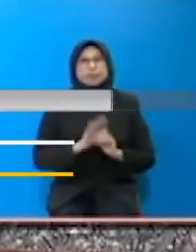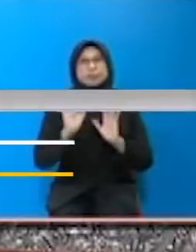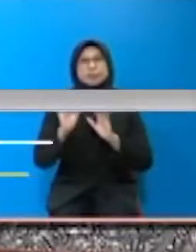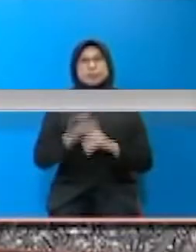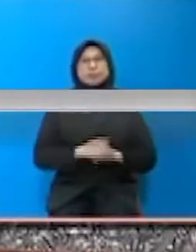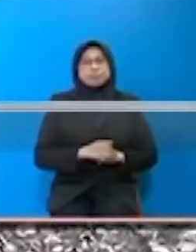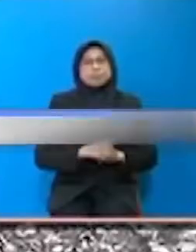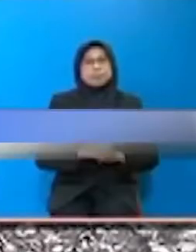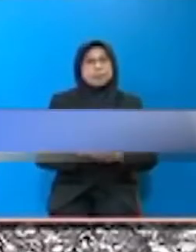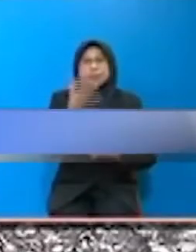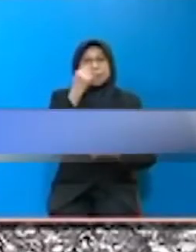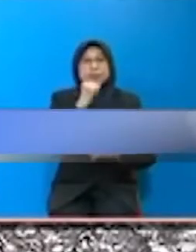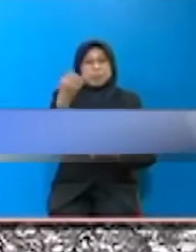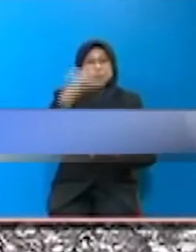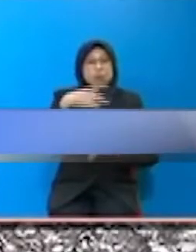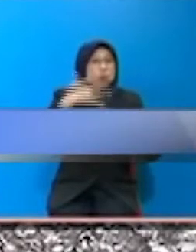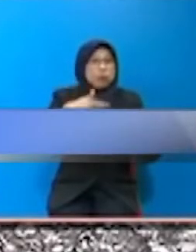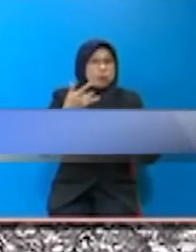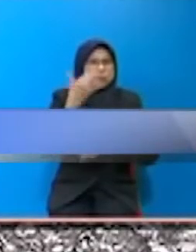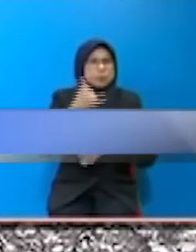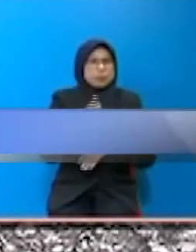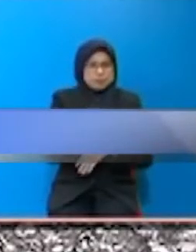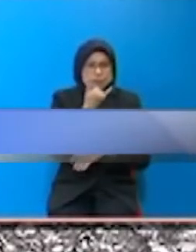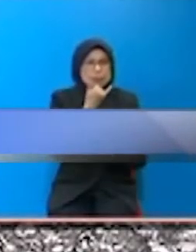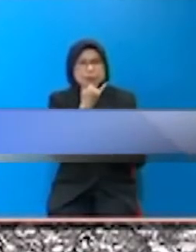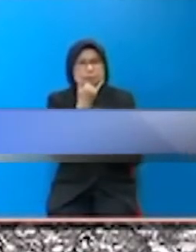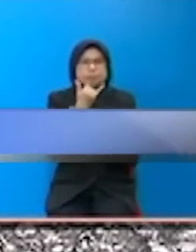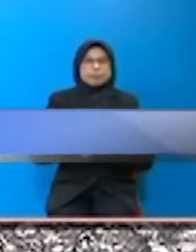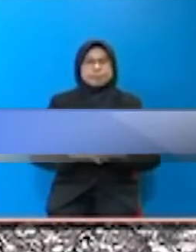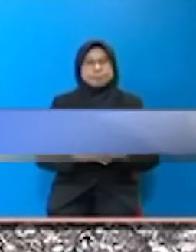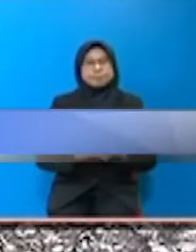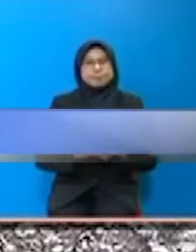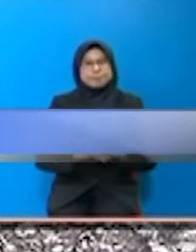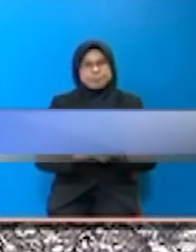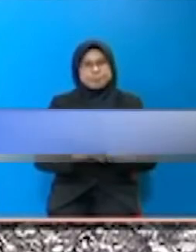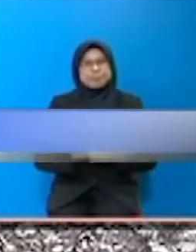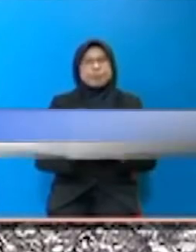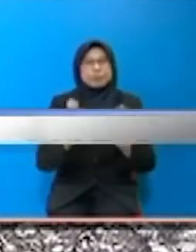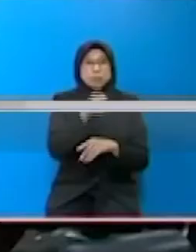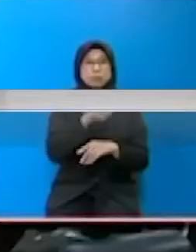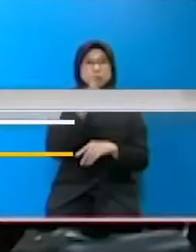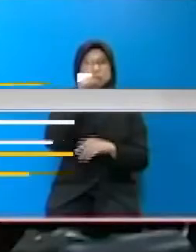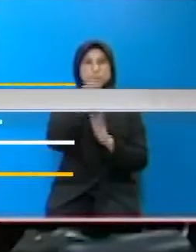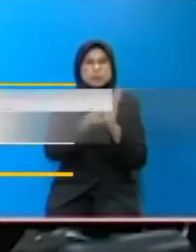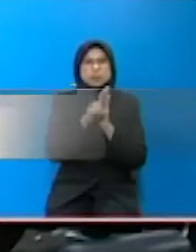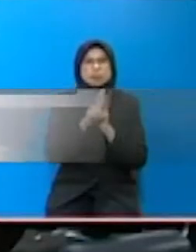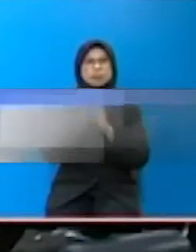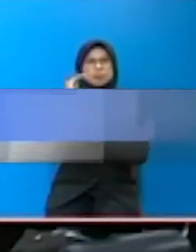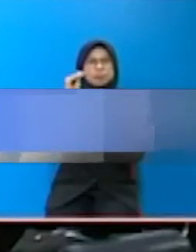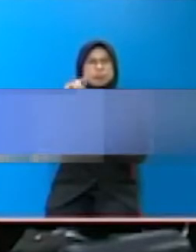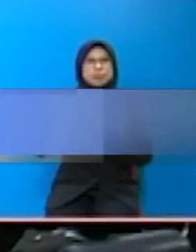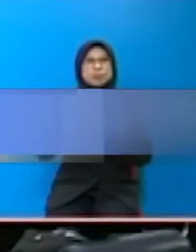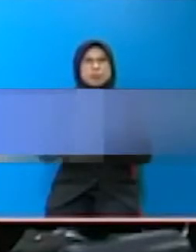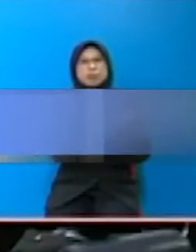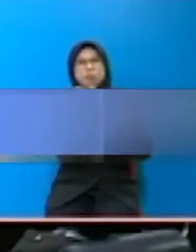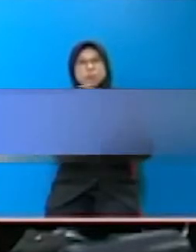不过在野党议员对国盟政府决而不宣的举动大表不满，强调紧急条例必须依据宪法第